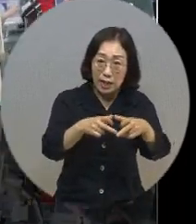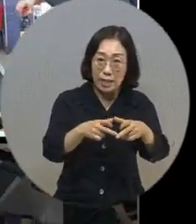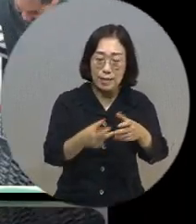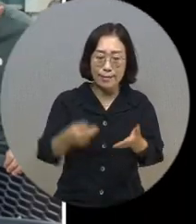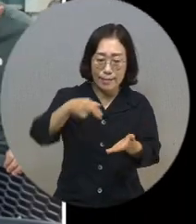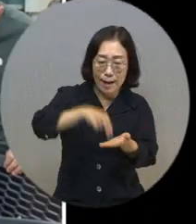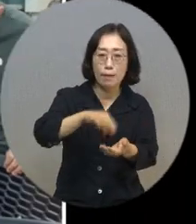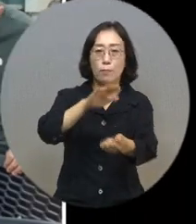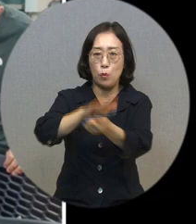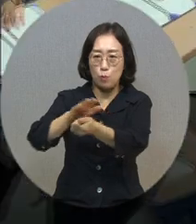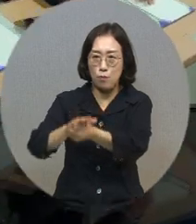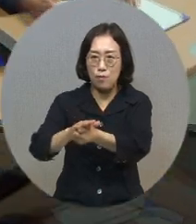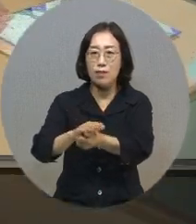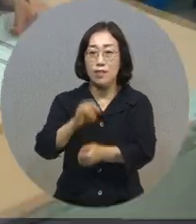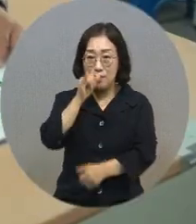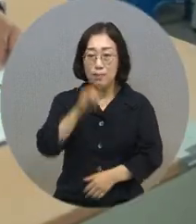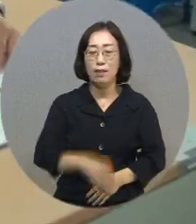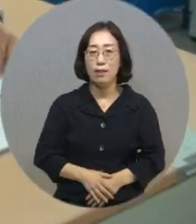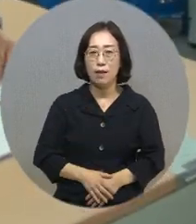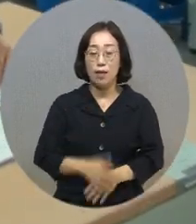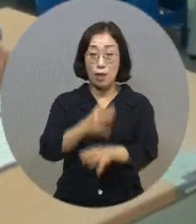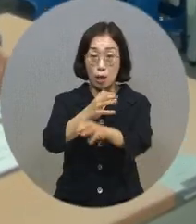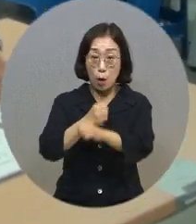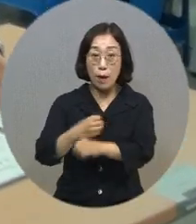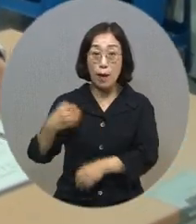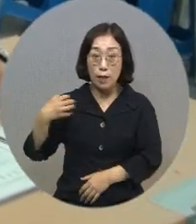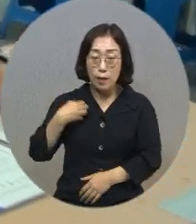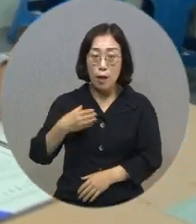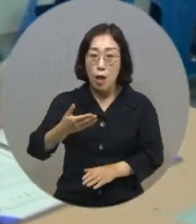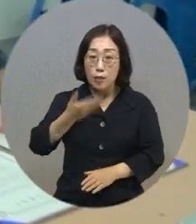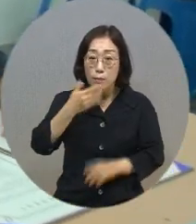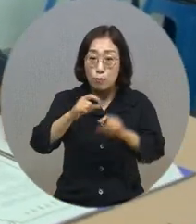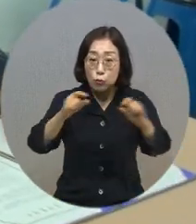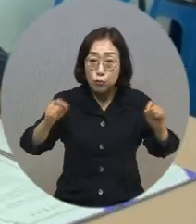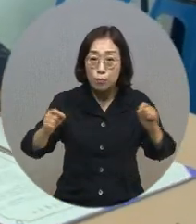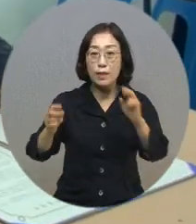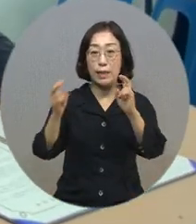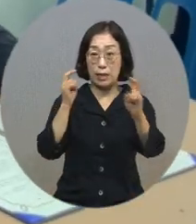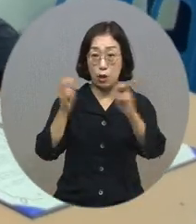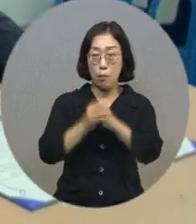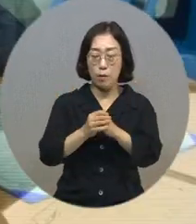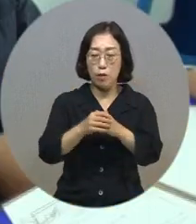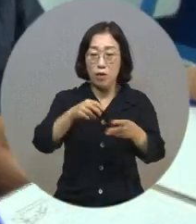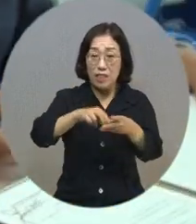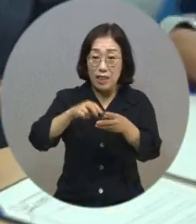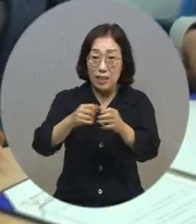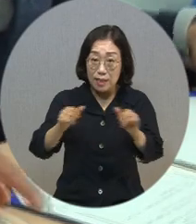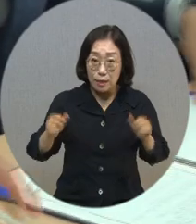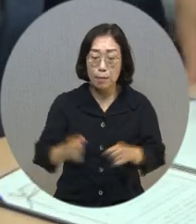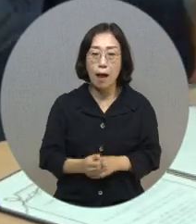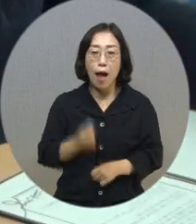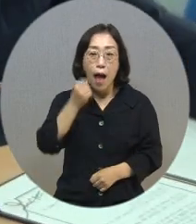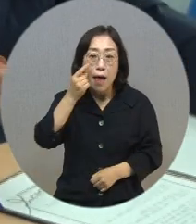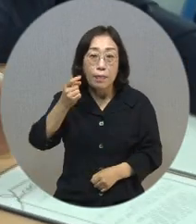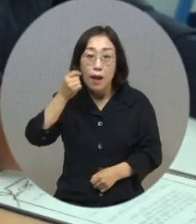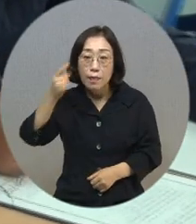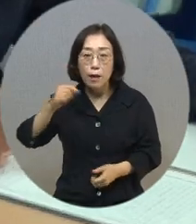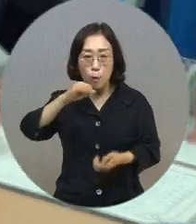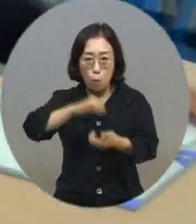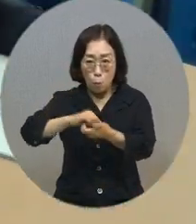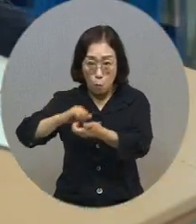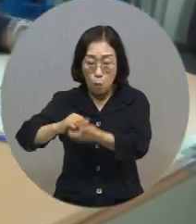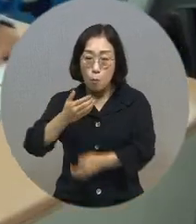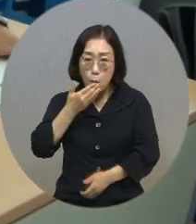지원하고 있습니다 이번 협박 기업은 식품회사로 센터 이용인들을 위해 매월 정기적인 건강한